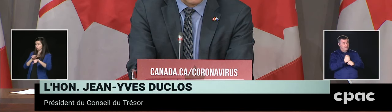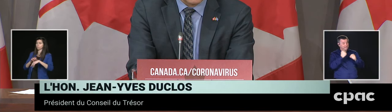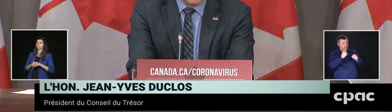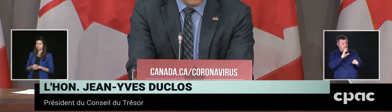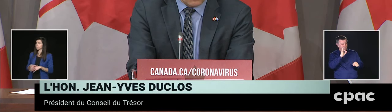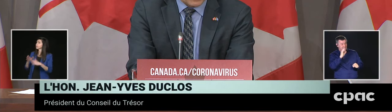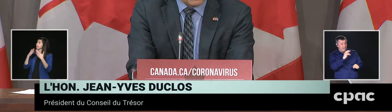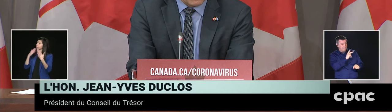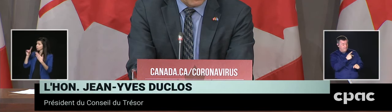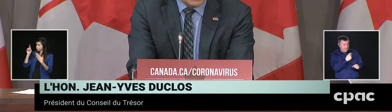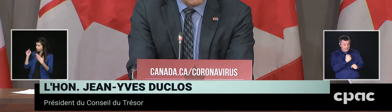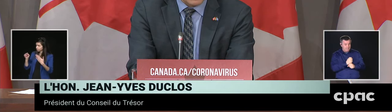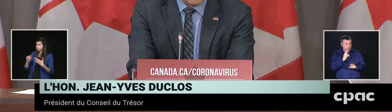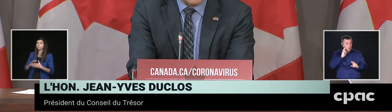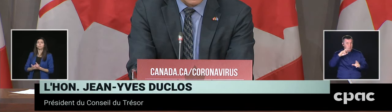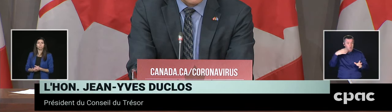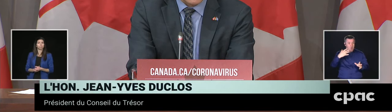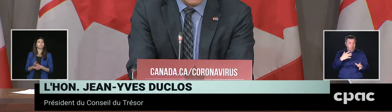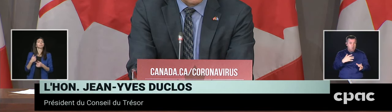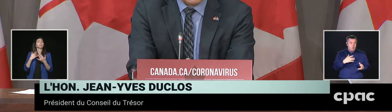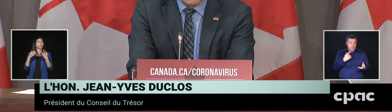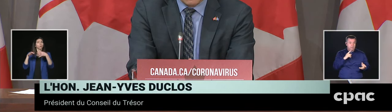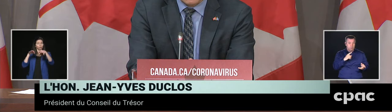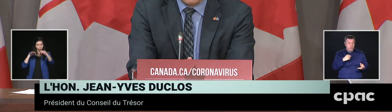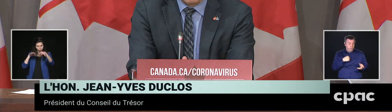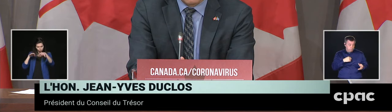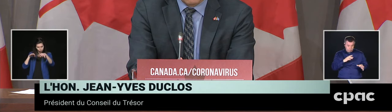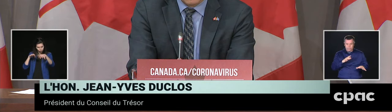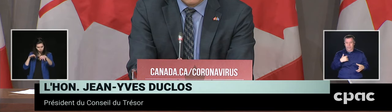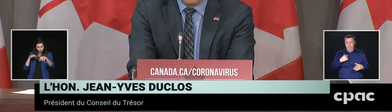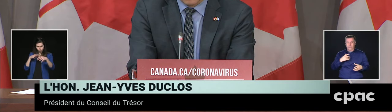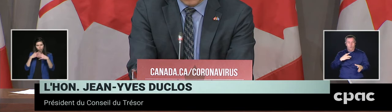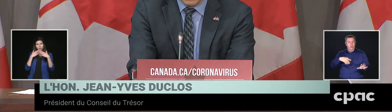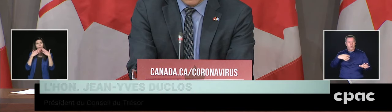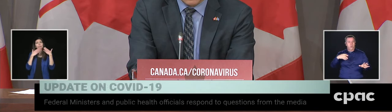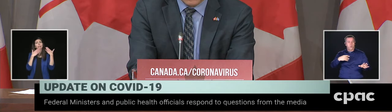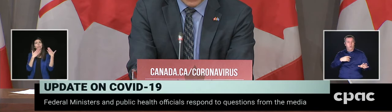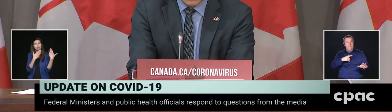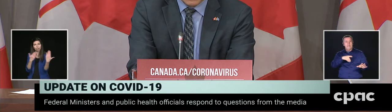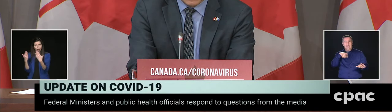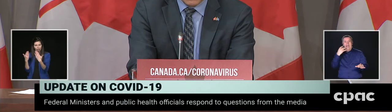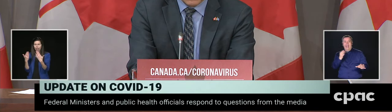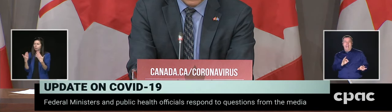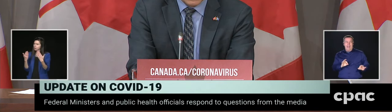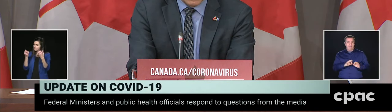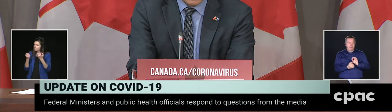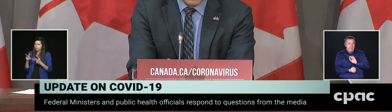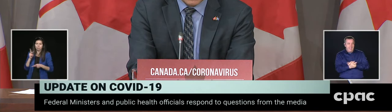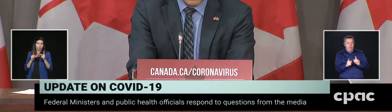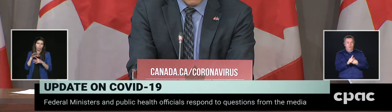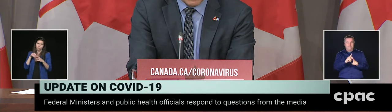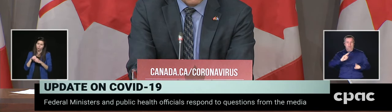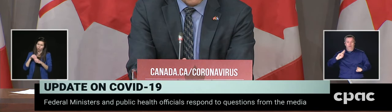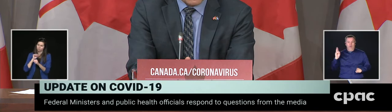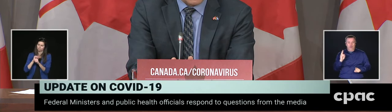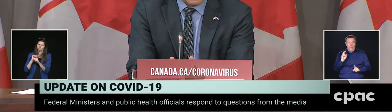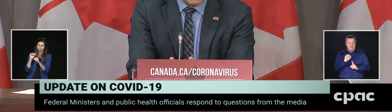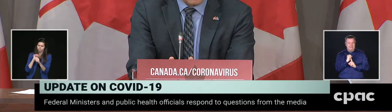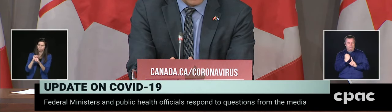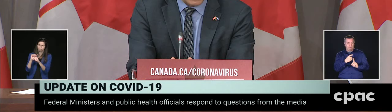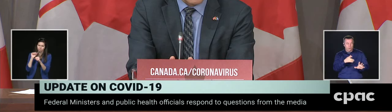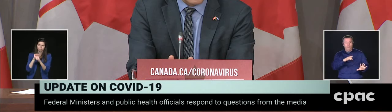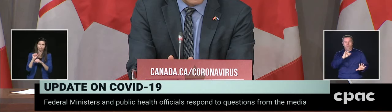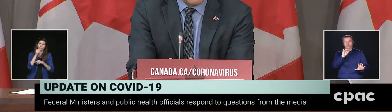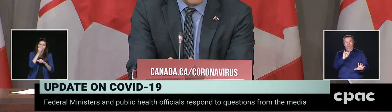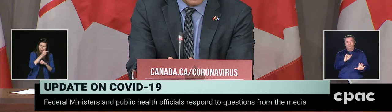sorte qu'on prenne pleinement conscience à la fois de l'importance, mais aussi de l'urgence de la situation. Et évidemment,